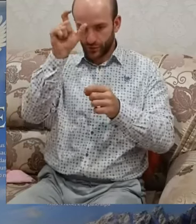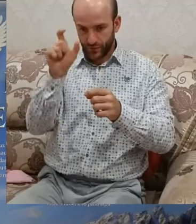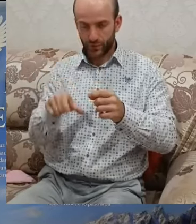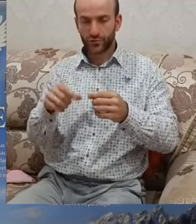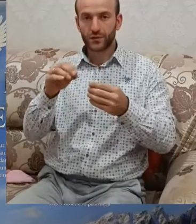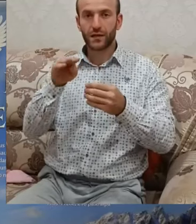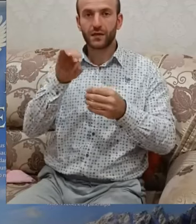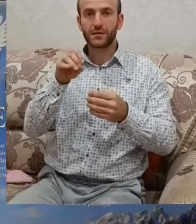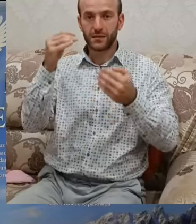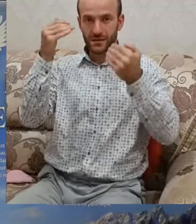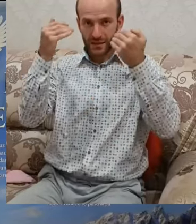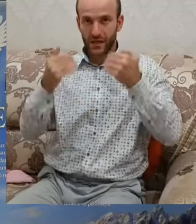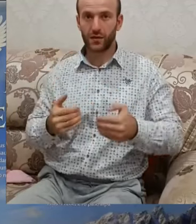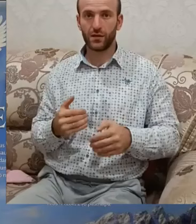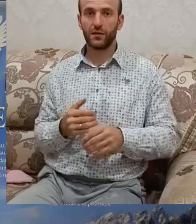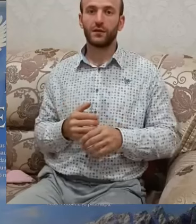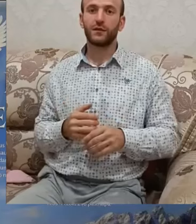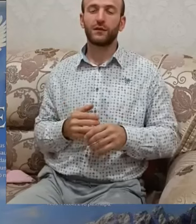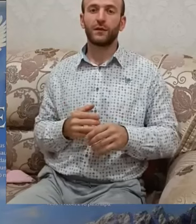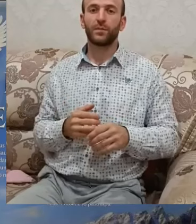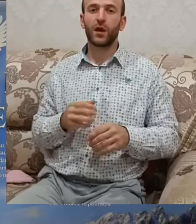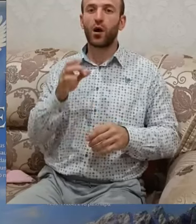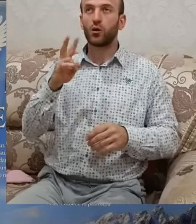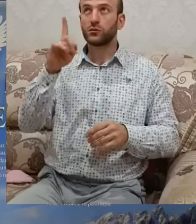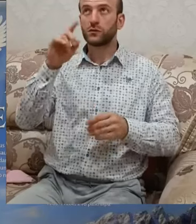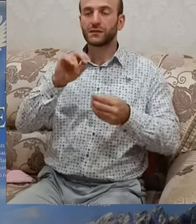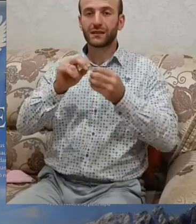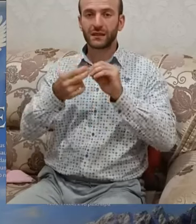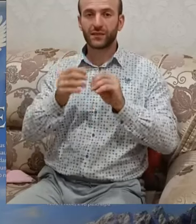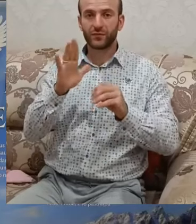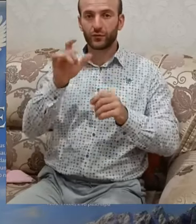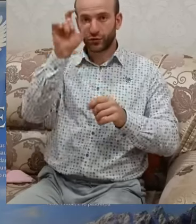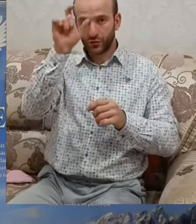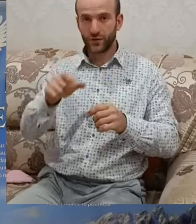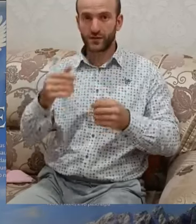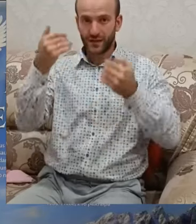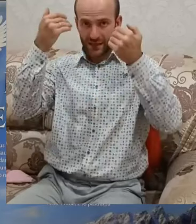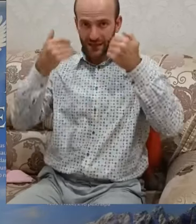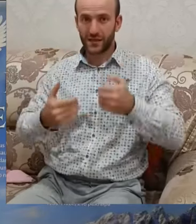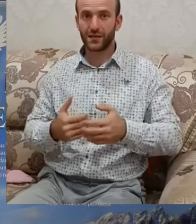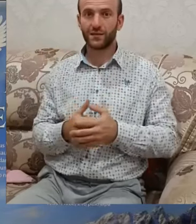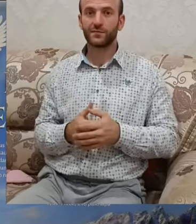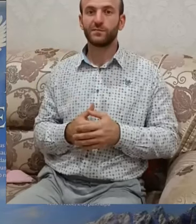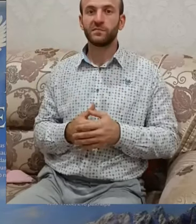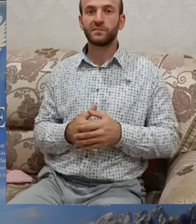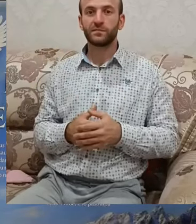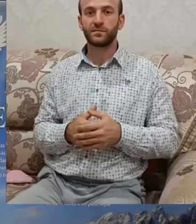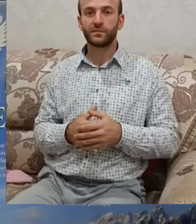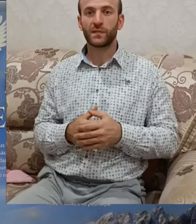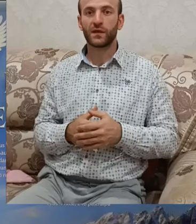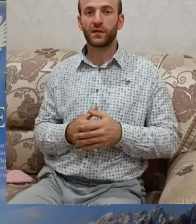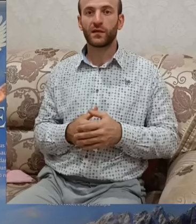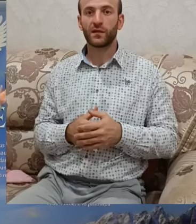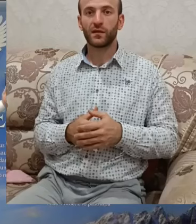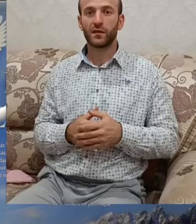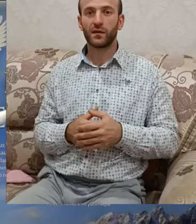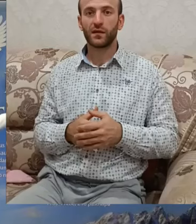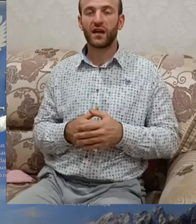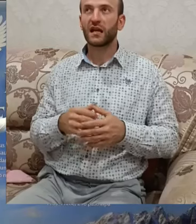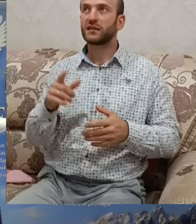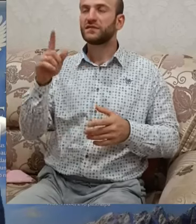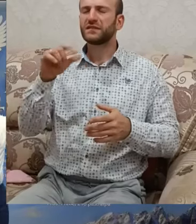Jis yra paslėptas žmogaus kūne. Он сокрыт в человеческом теле. Visagalis Dievas. Всемогущий Бог. Su beribe